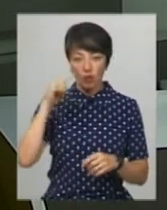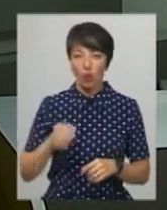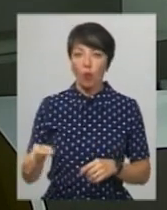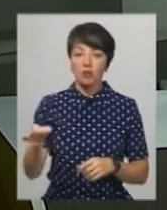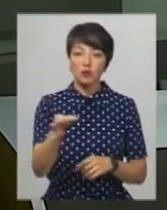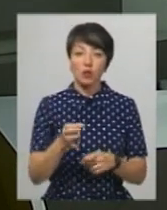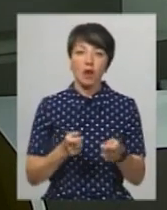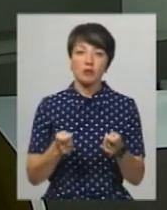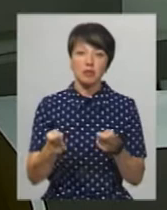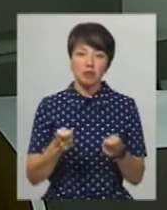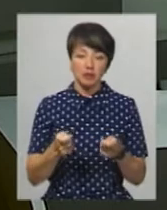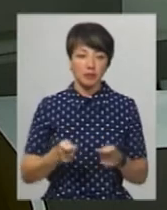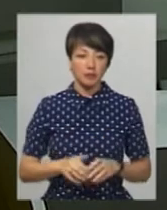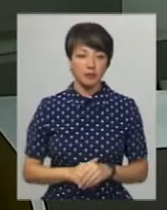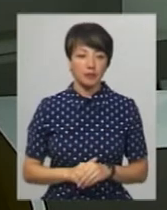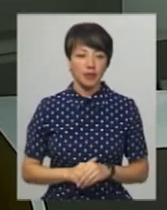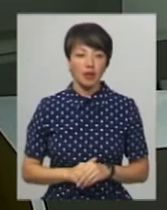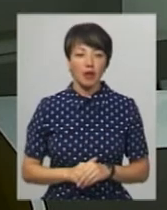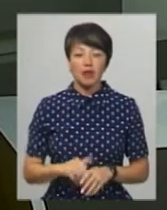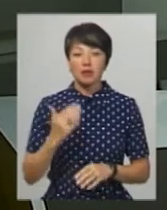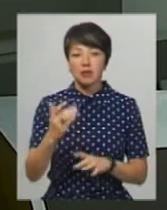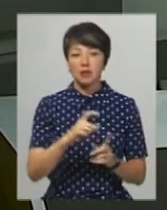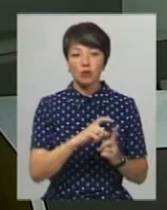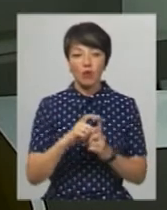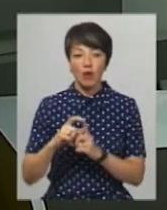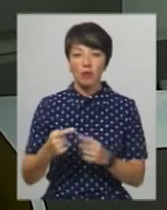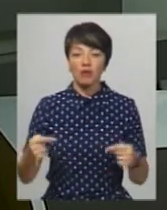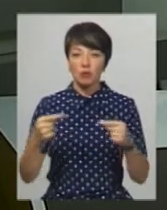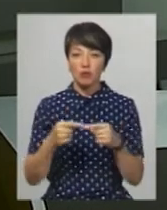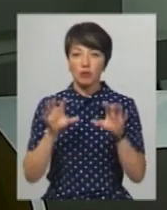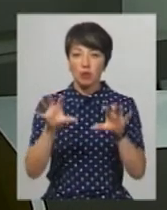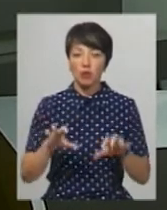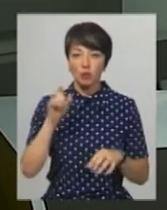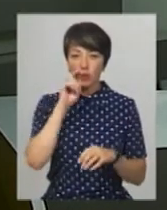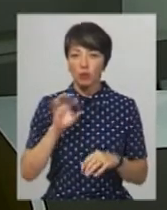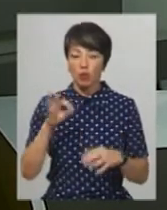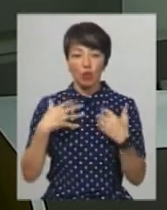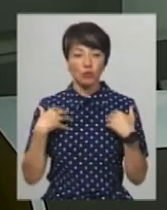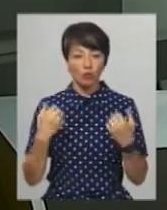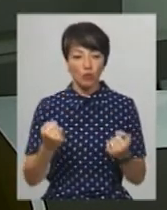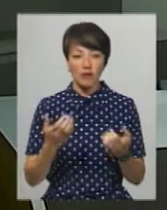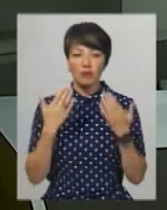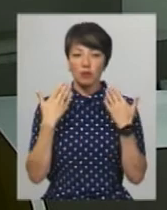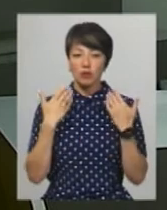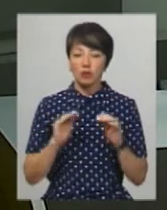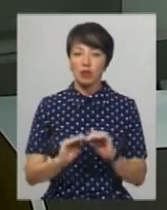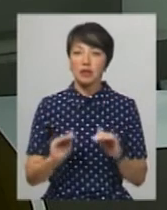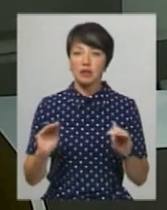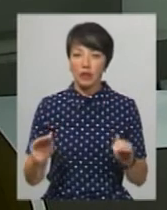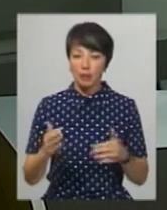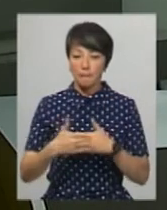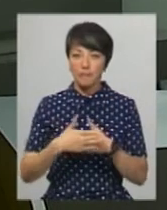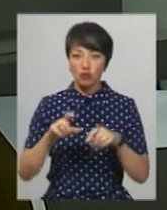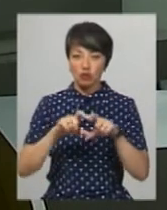Хмельницької облдержадміністрації Тетяна Дупляк. За її словами, відповідно до закону України про оздоровлення та відпочинок дітей,